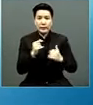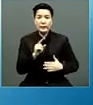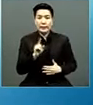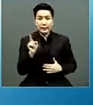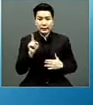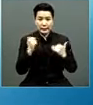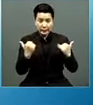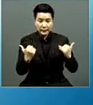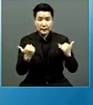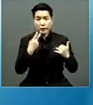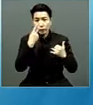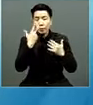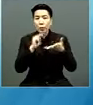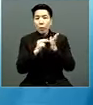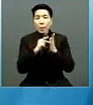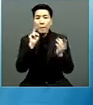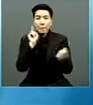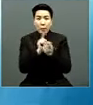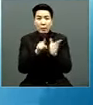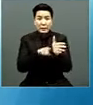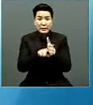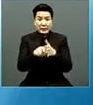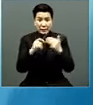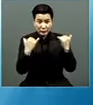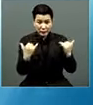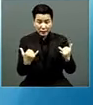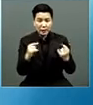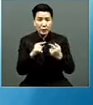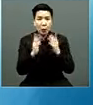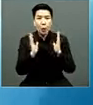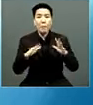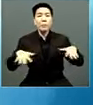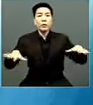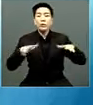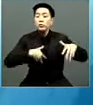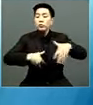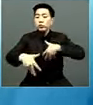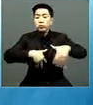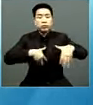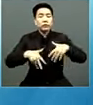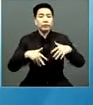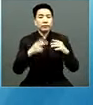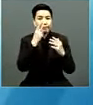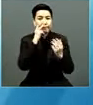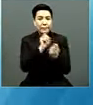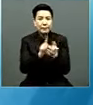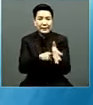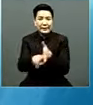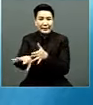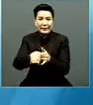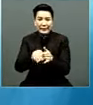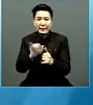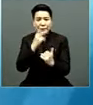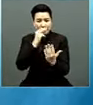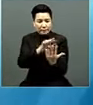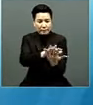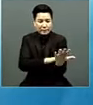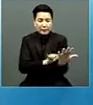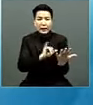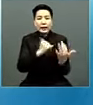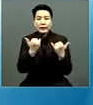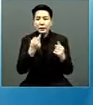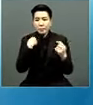ก็วันนี้เท่ากับว่ายังไม่พบการติดเชื้อในรายที่เป็นปกติที่เราเห็นกันไปในพื้นที่ของประเทศไทยแต่เห็นอยู่ในเฉ